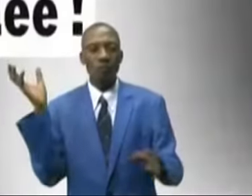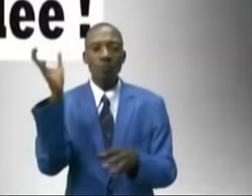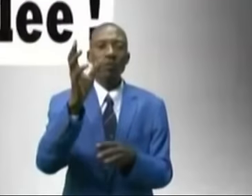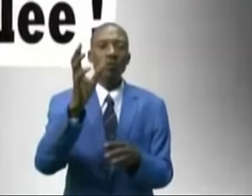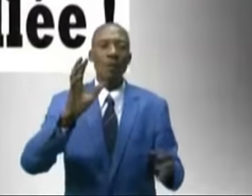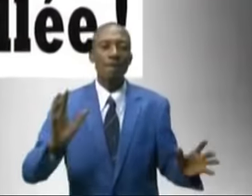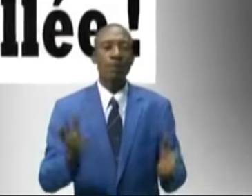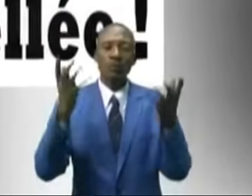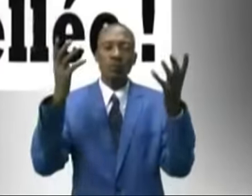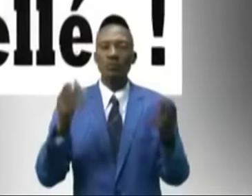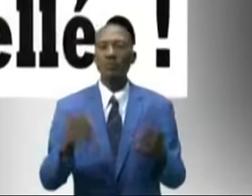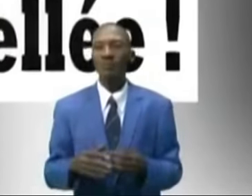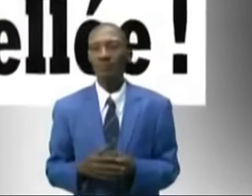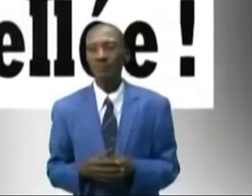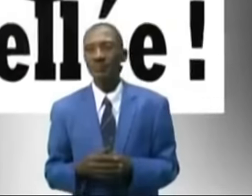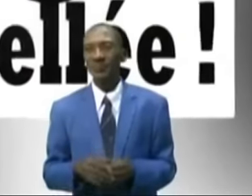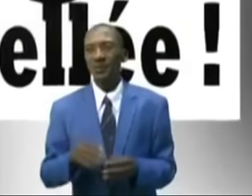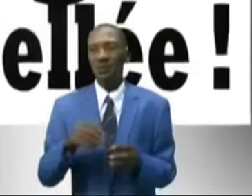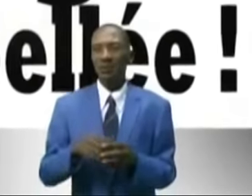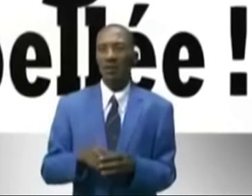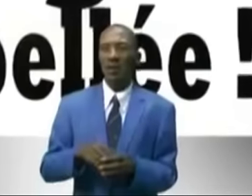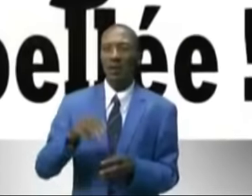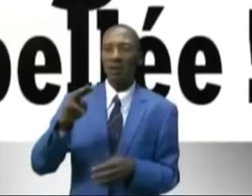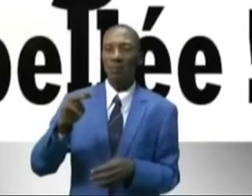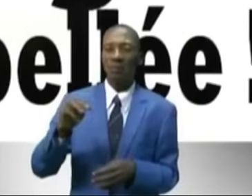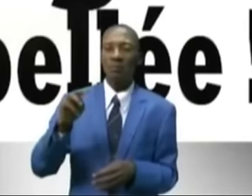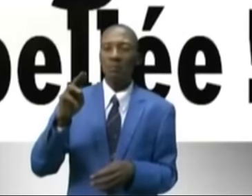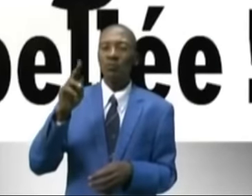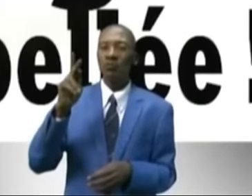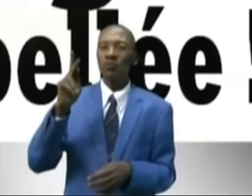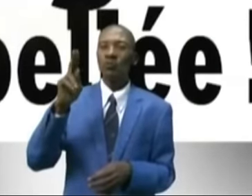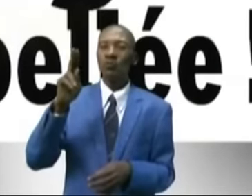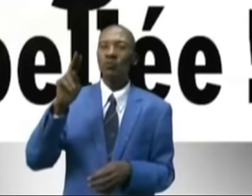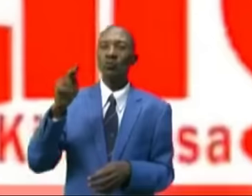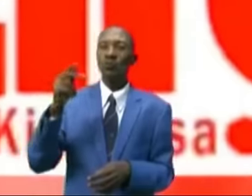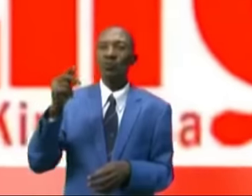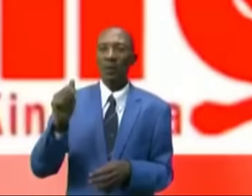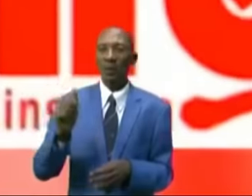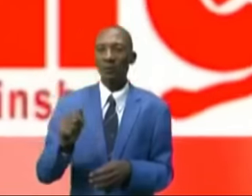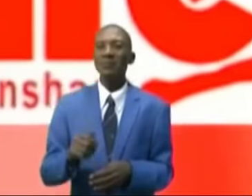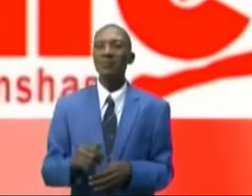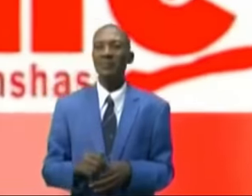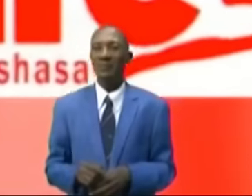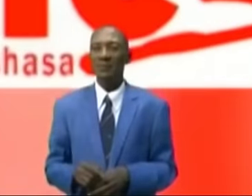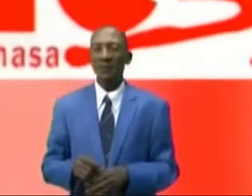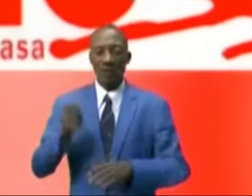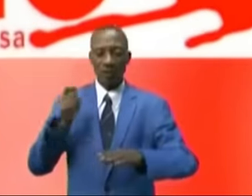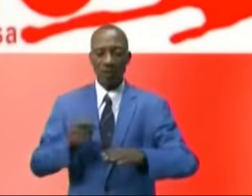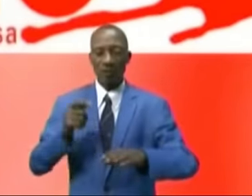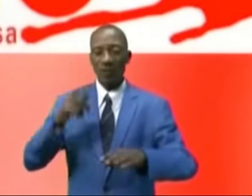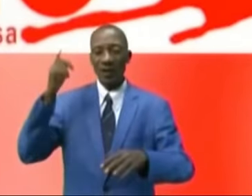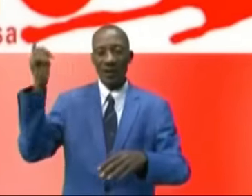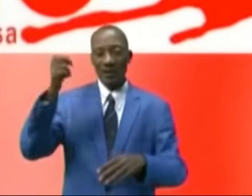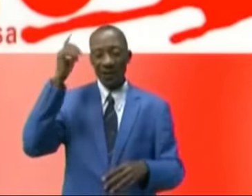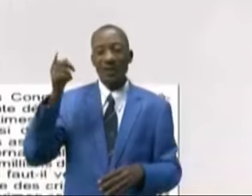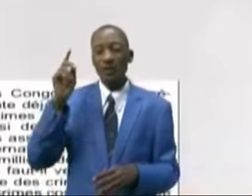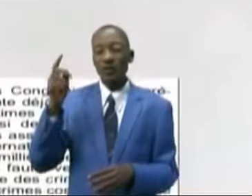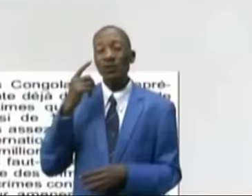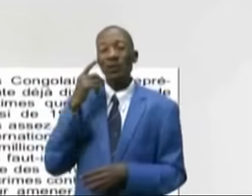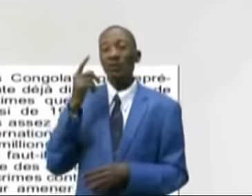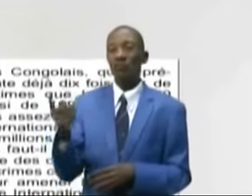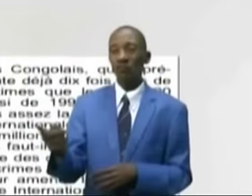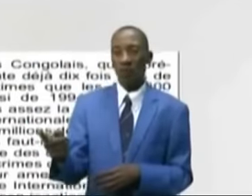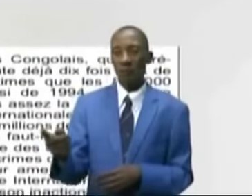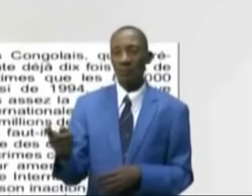de guerre à Mugunga, la Cour pénale internationale interpellée, note le phare. Toutes les réactions